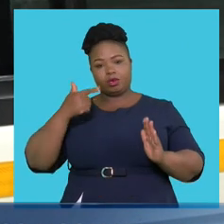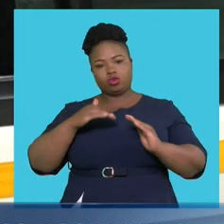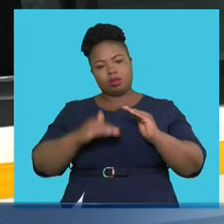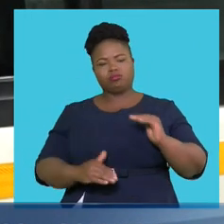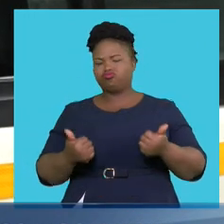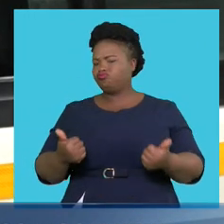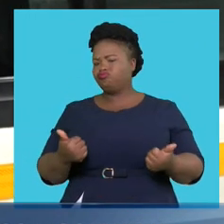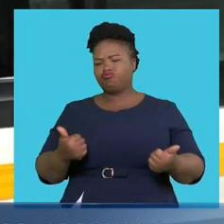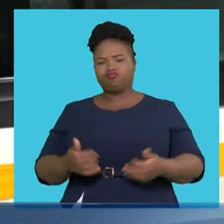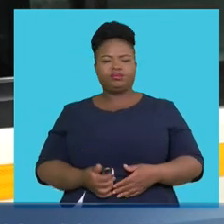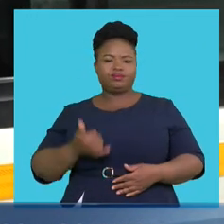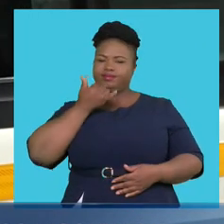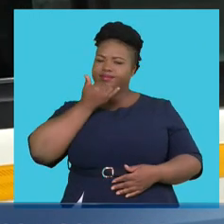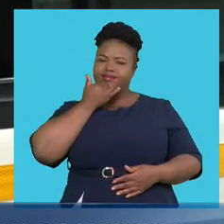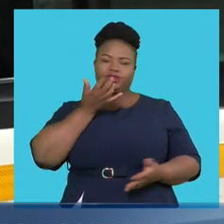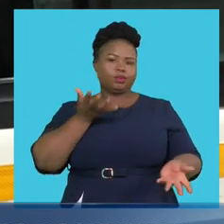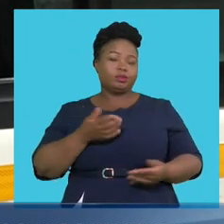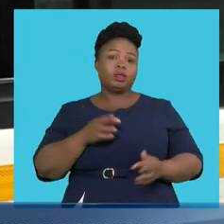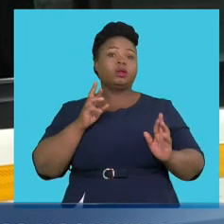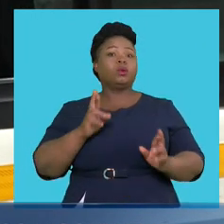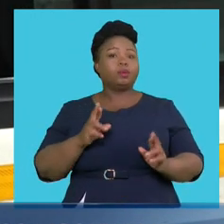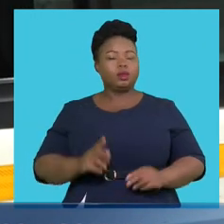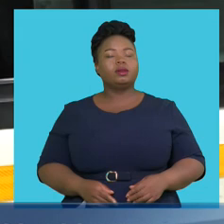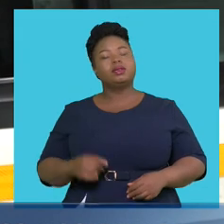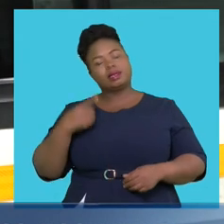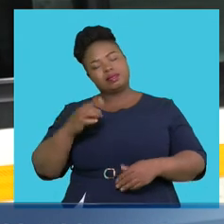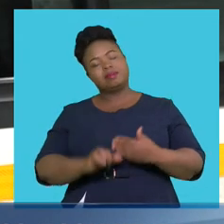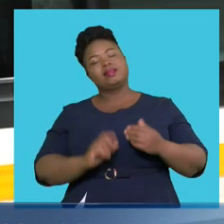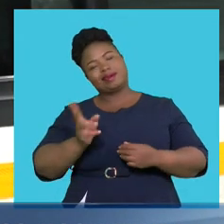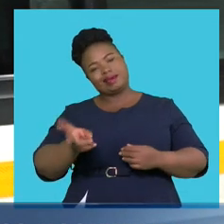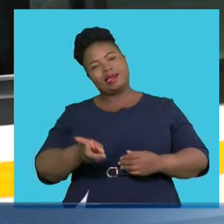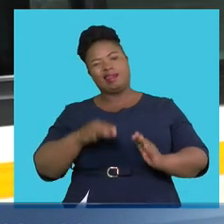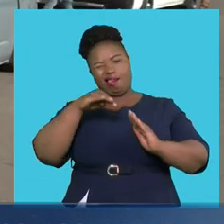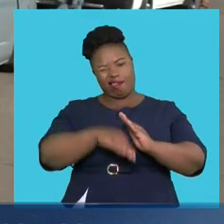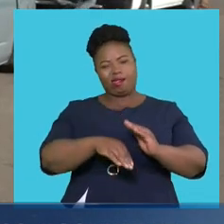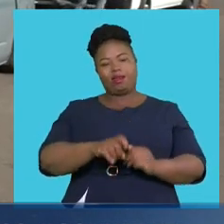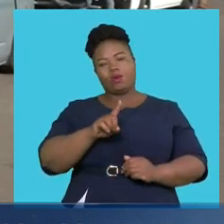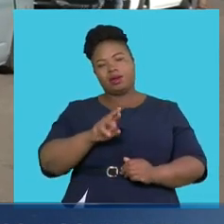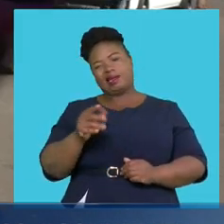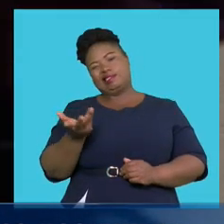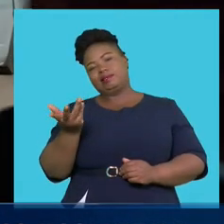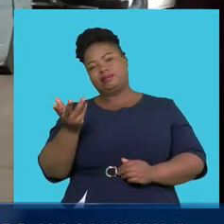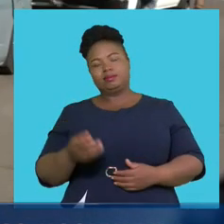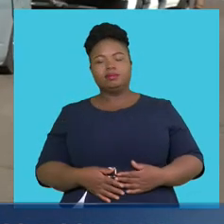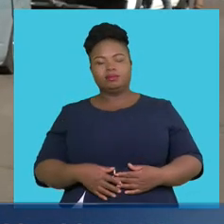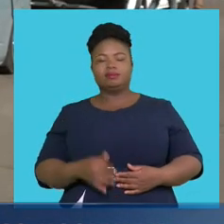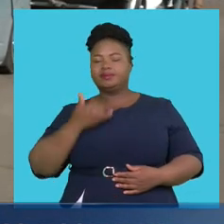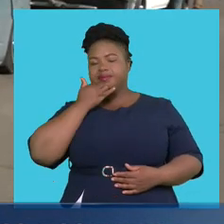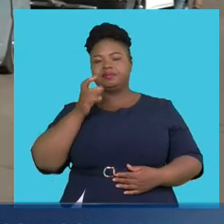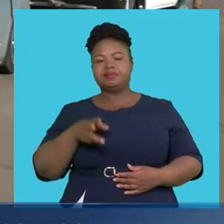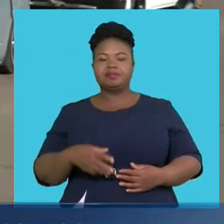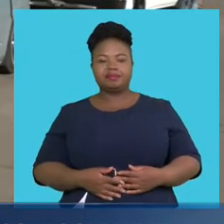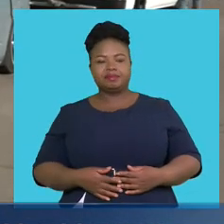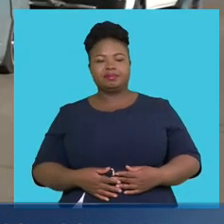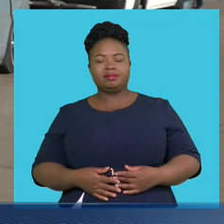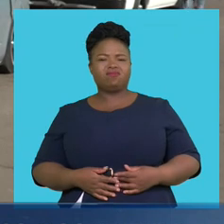kusiphethe kahle sisiyajabula makunjena ngathi nje bangaphinda kule nyanga ezayo basiphindanyana nje nge-R1 nyana singajabula kakhulu.